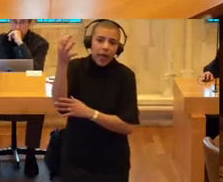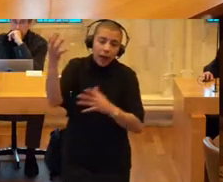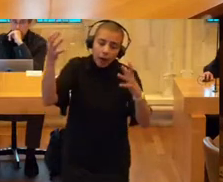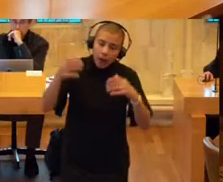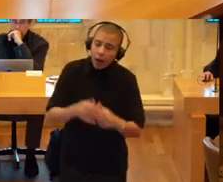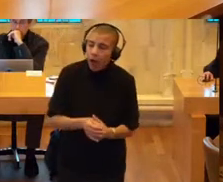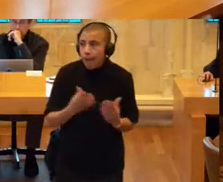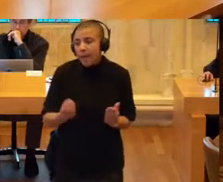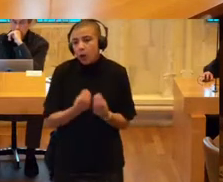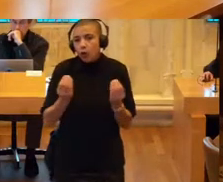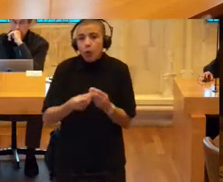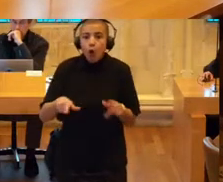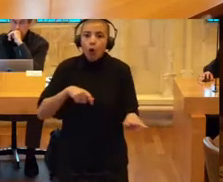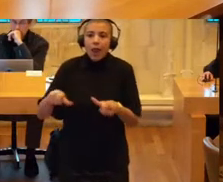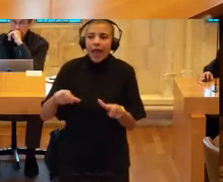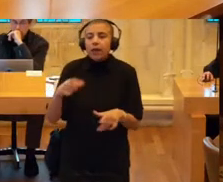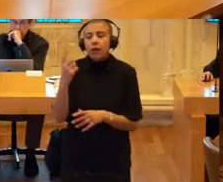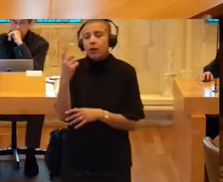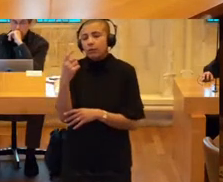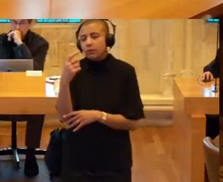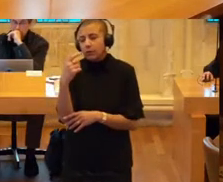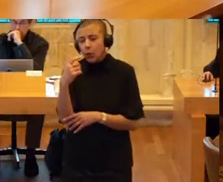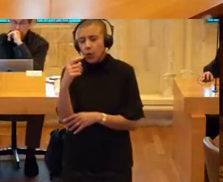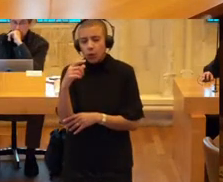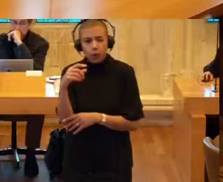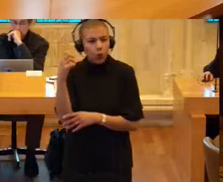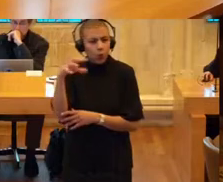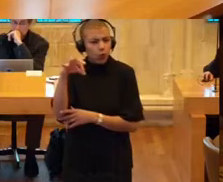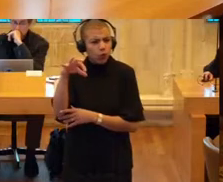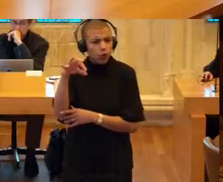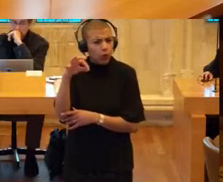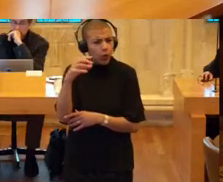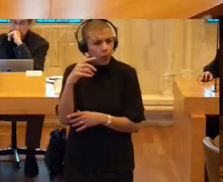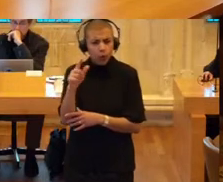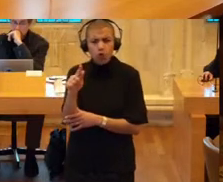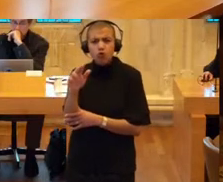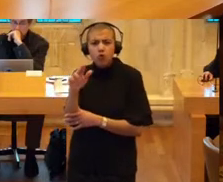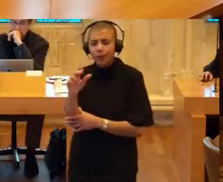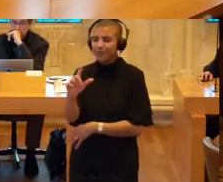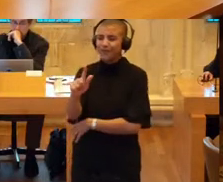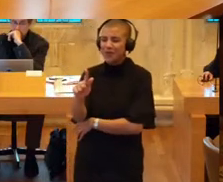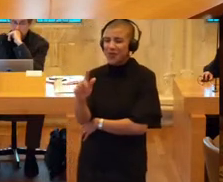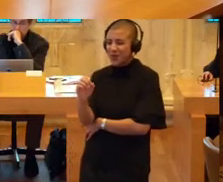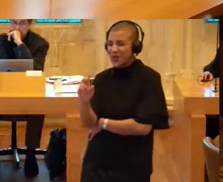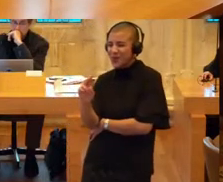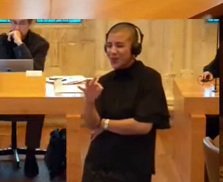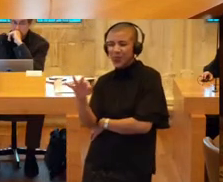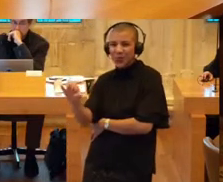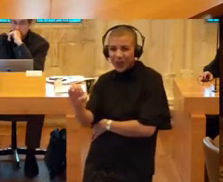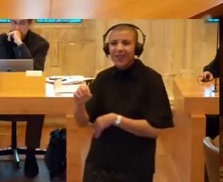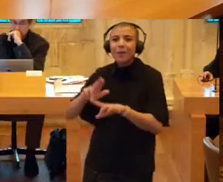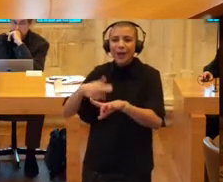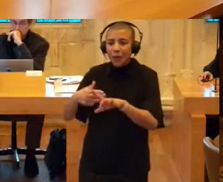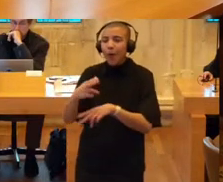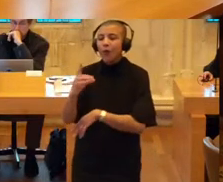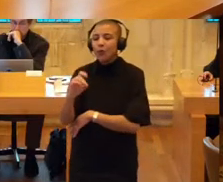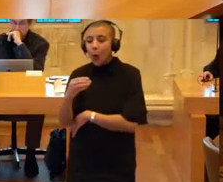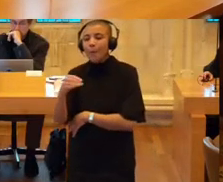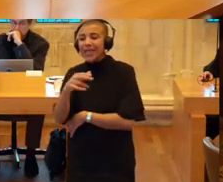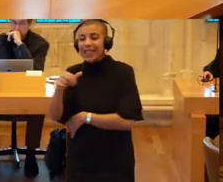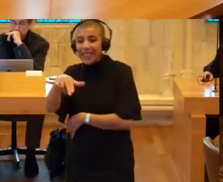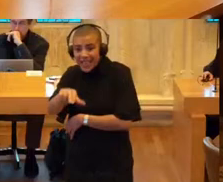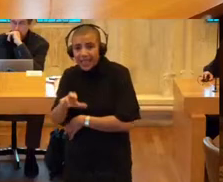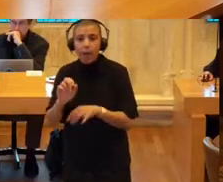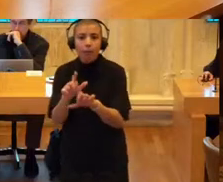ce soir, donc il pourrait vous donner des éléments factuels, mais je voudrais simplement dire deux, trois choses qui sont de notoriété publique. C'est que le